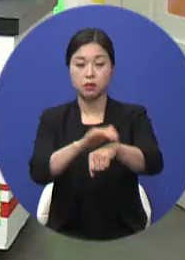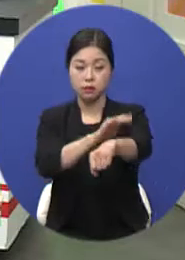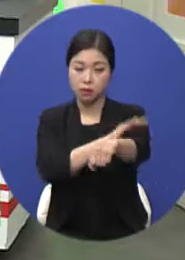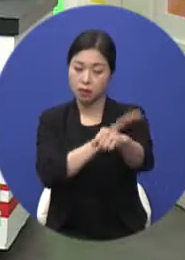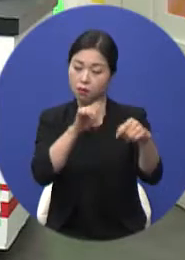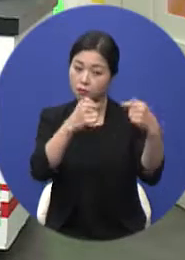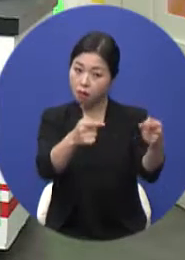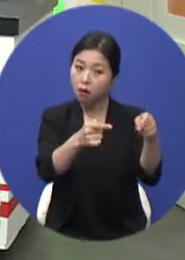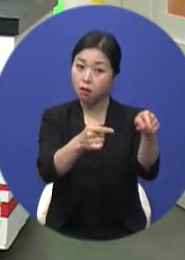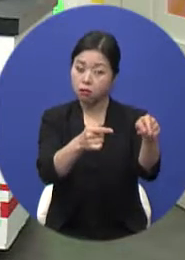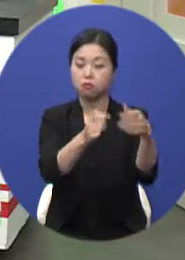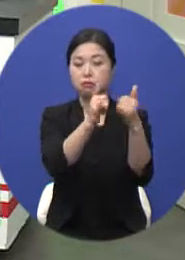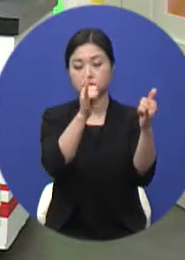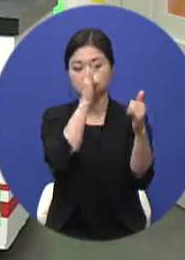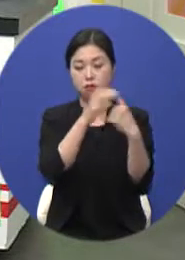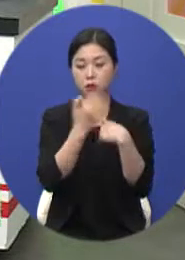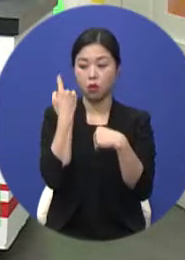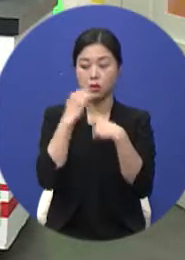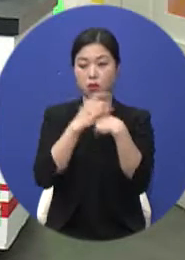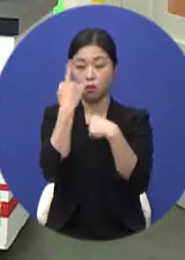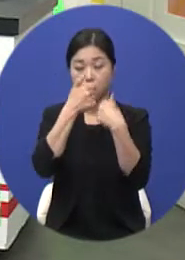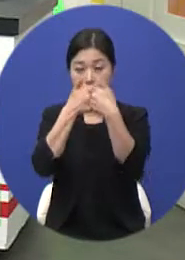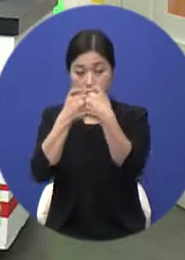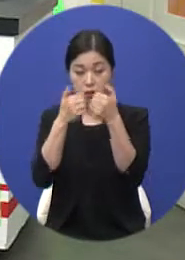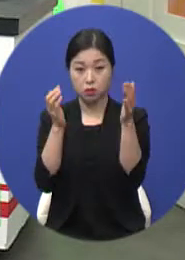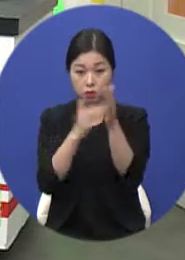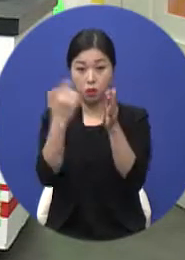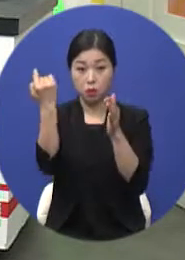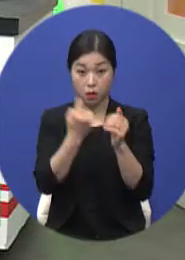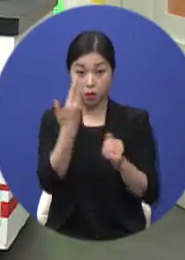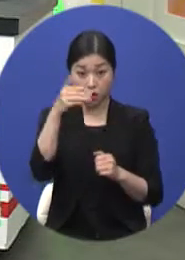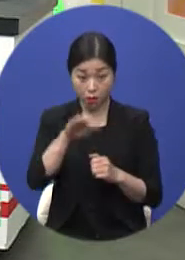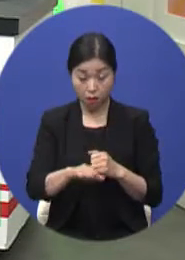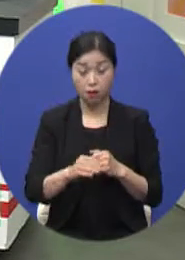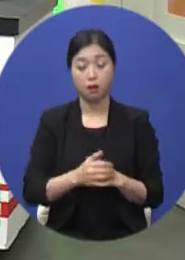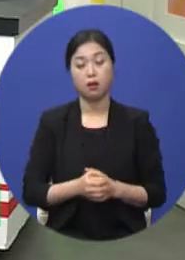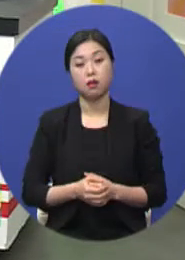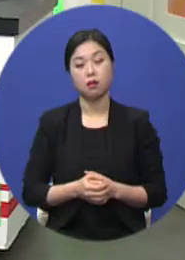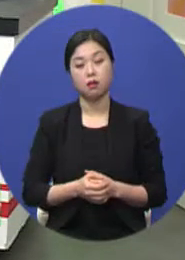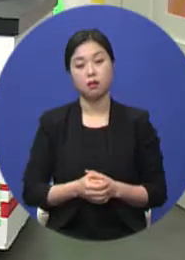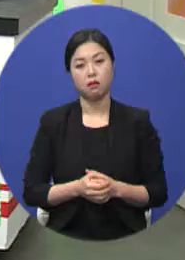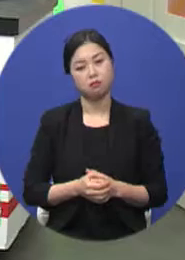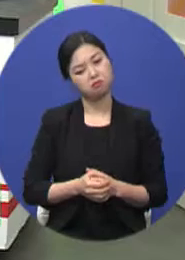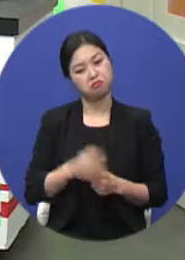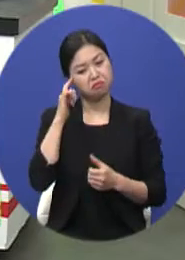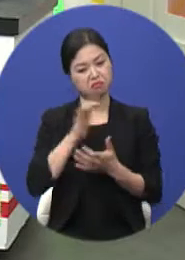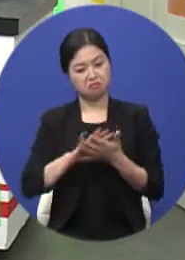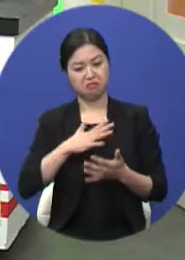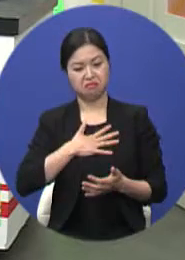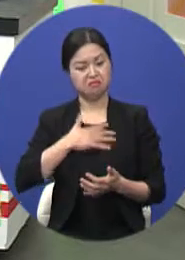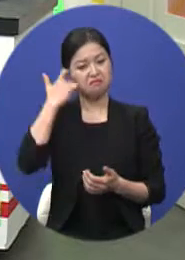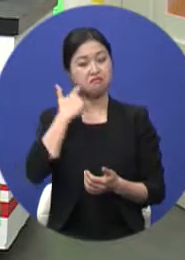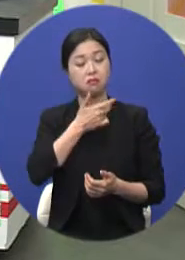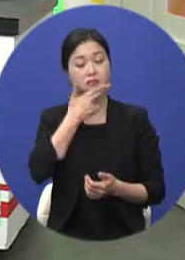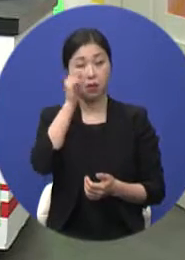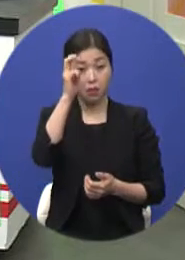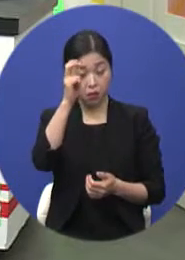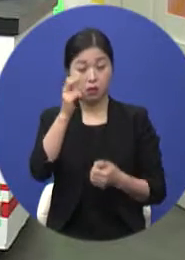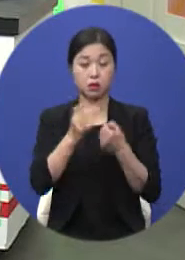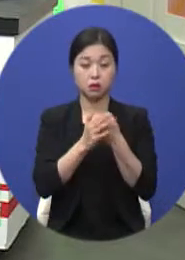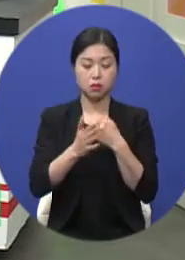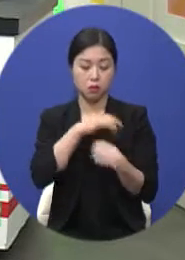뭐 어제 뭐 면접도 보고 왔는데 아직 뭐 그렇게 흔쾌한 느낌을 못 받았나 봐요. 그래서 이게